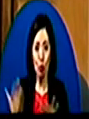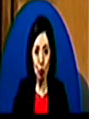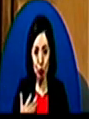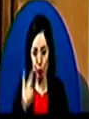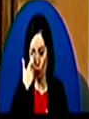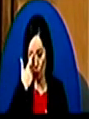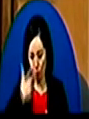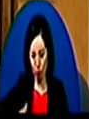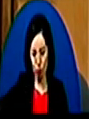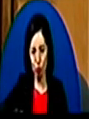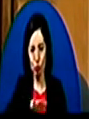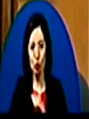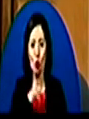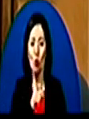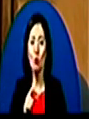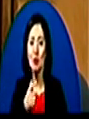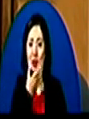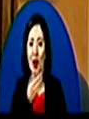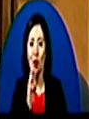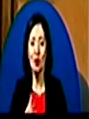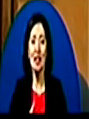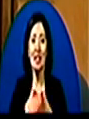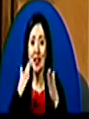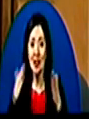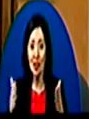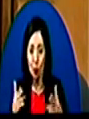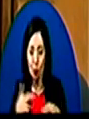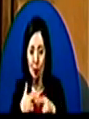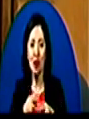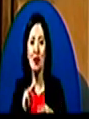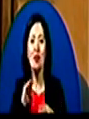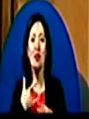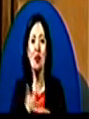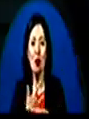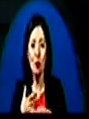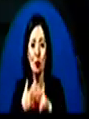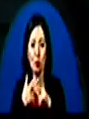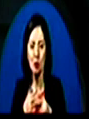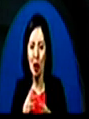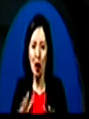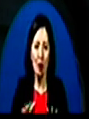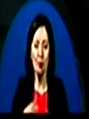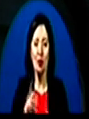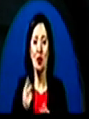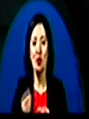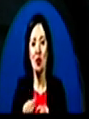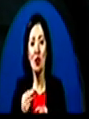даг ард түмний сайхан үг өгдөө. Тэнүүн явахад тэмээгээр туслахад тэмдэж явахад тэрэндээ туслаагч.